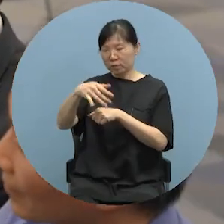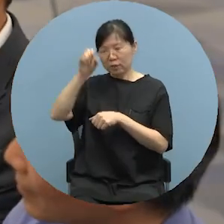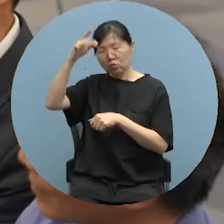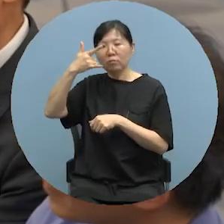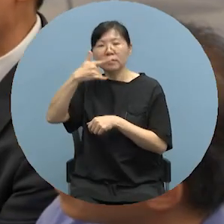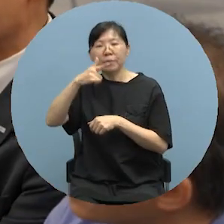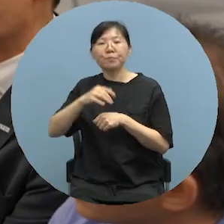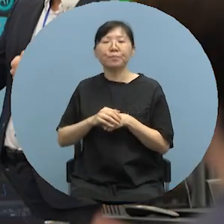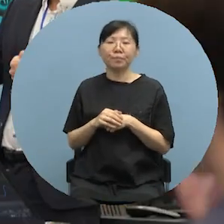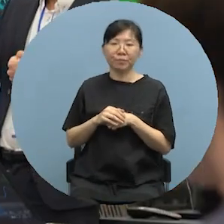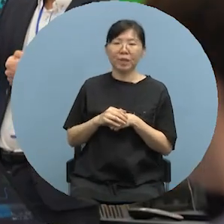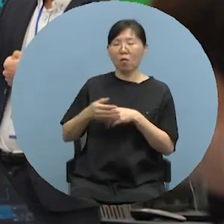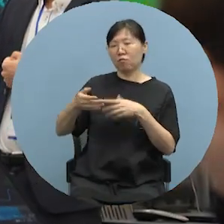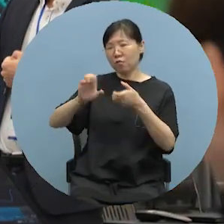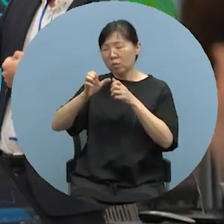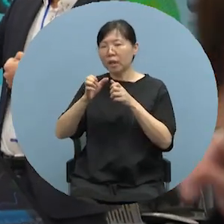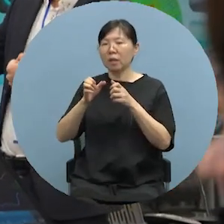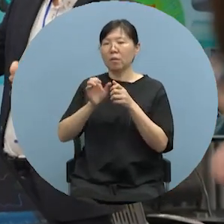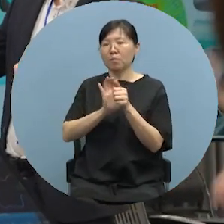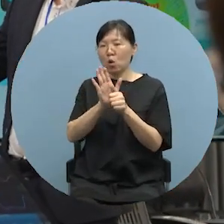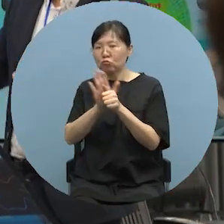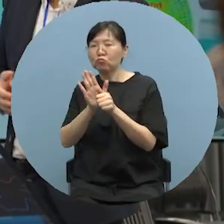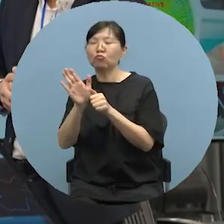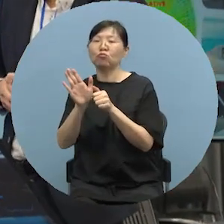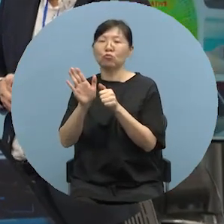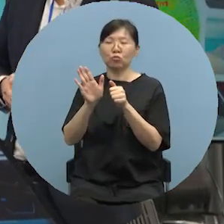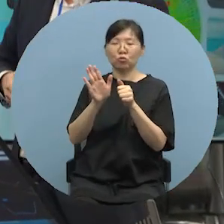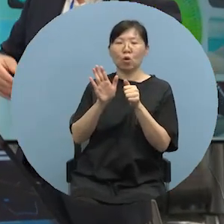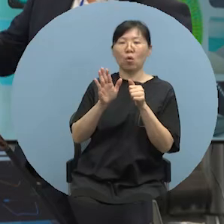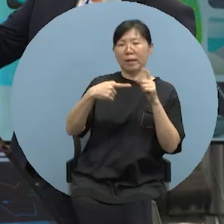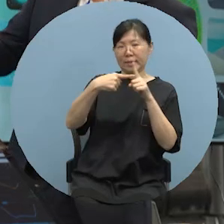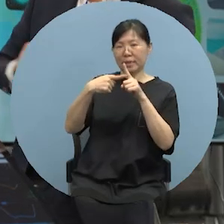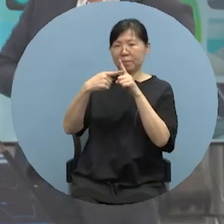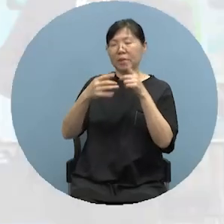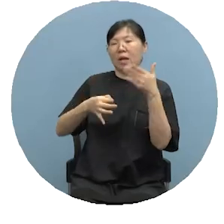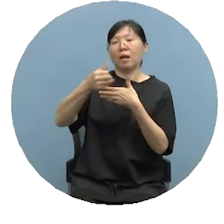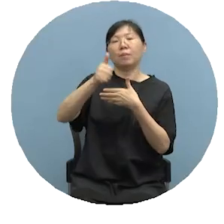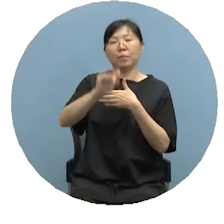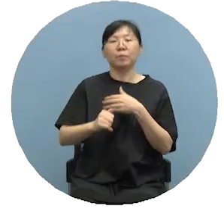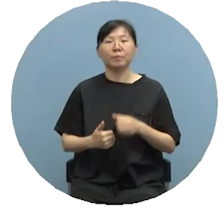新意念，引入不同科技，优化公共服务，便民利民。